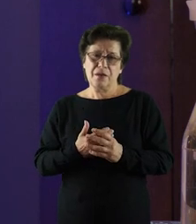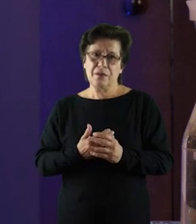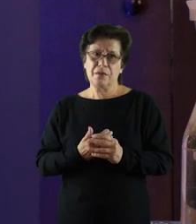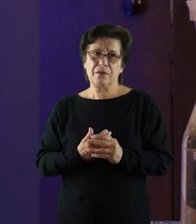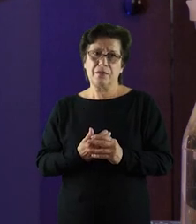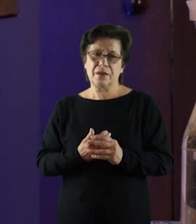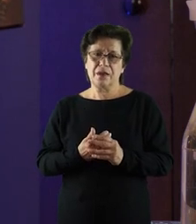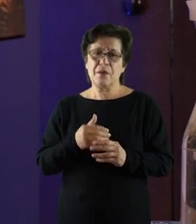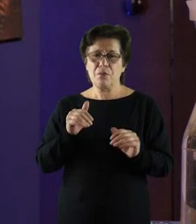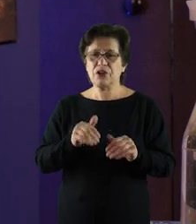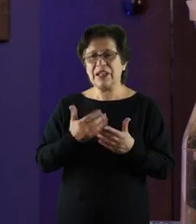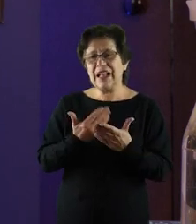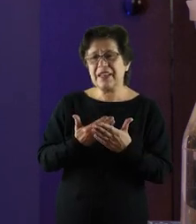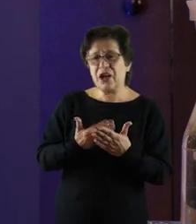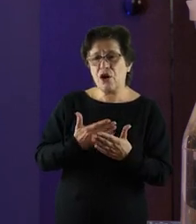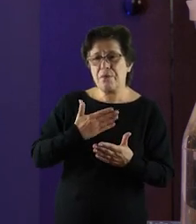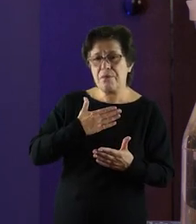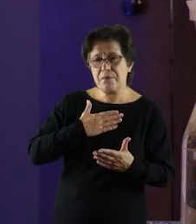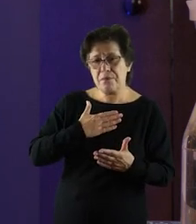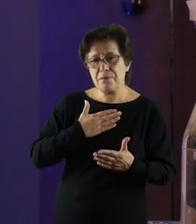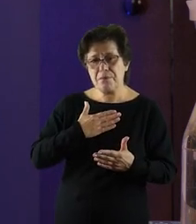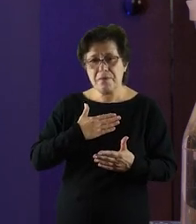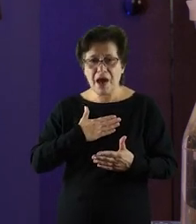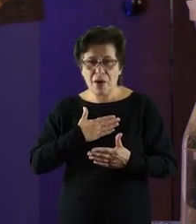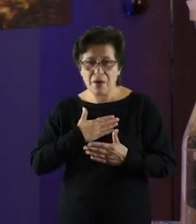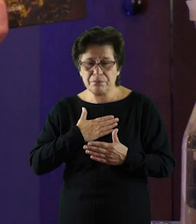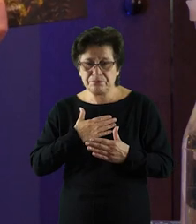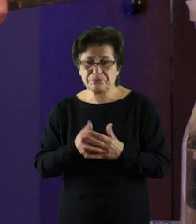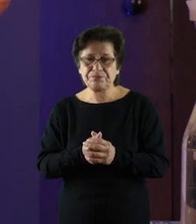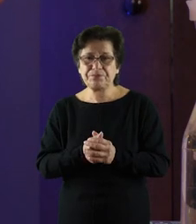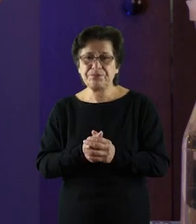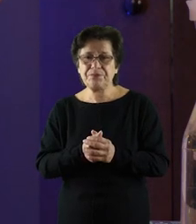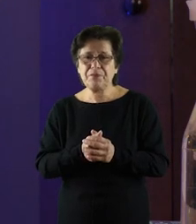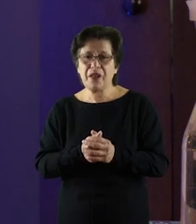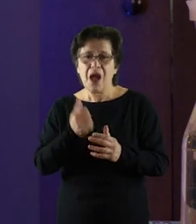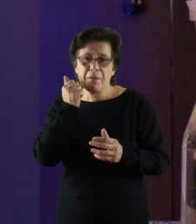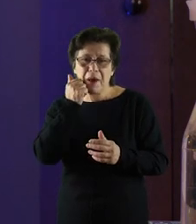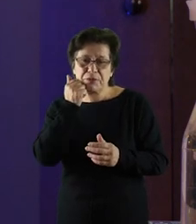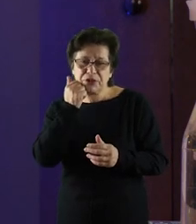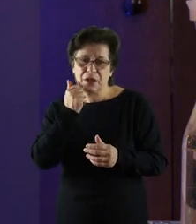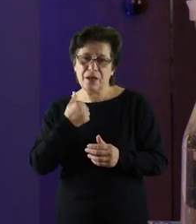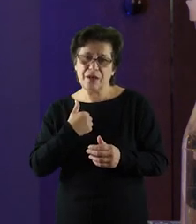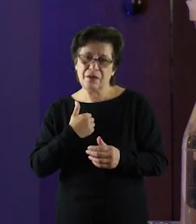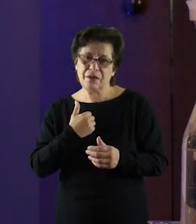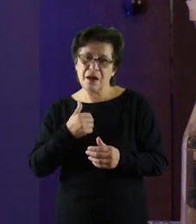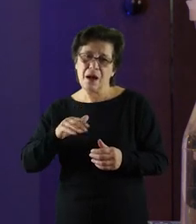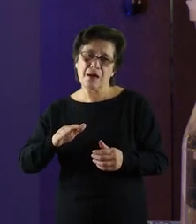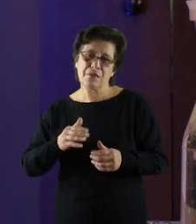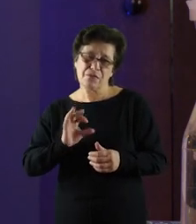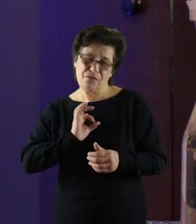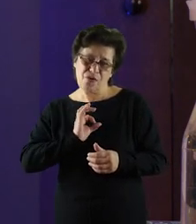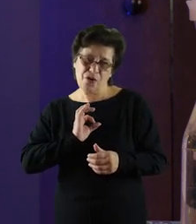Tak? Może dlatego, że miałam babcię malutką, podobnie jak Eryk. i chciałam jej poświęcić taką